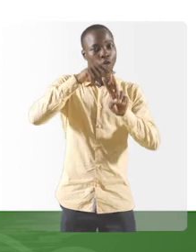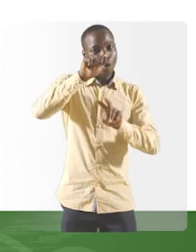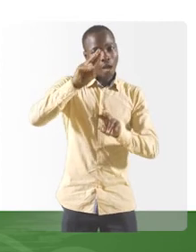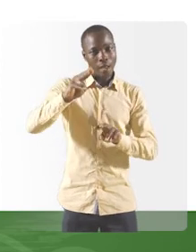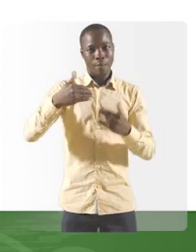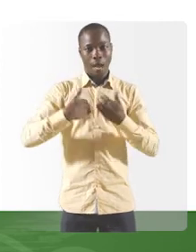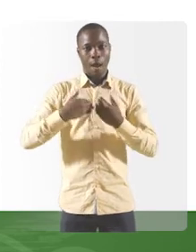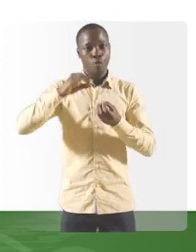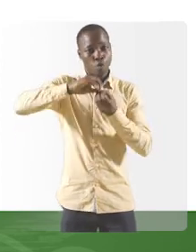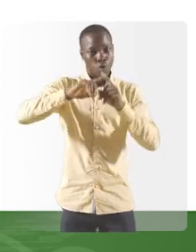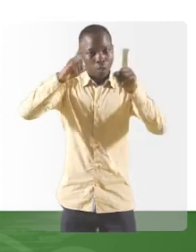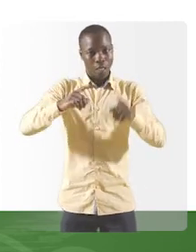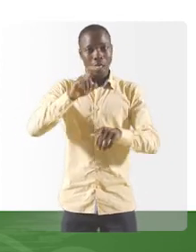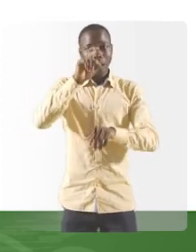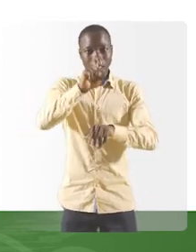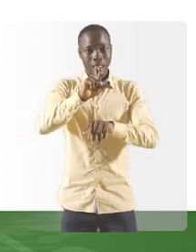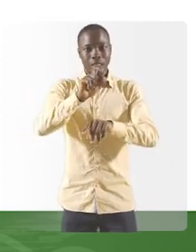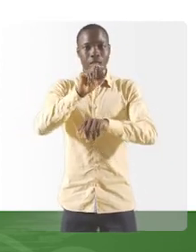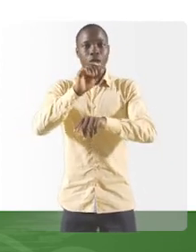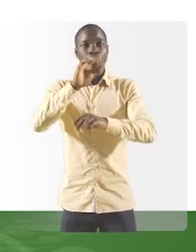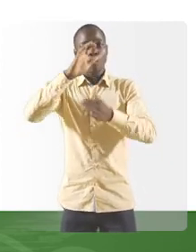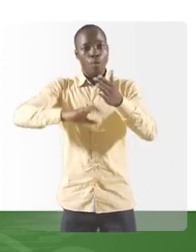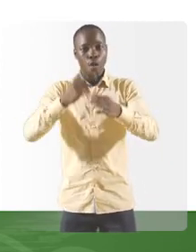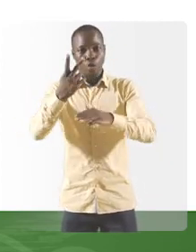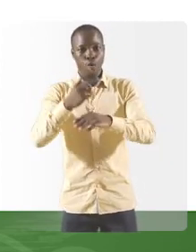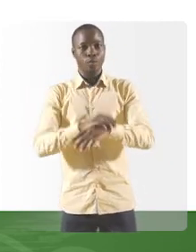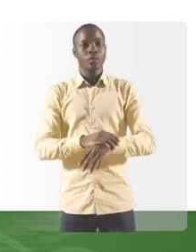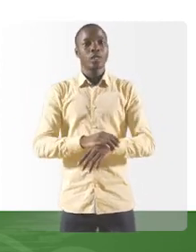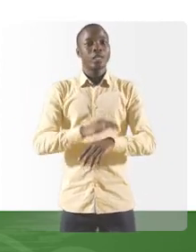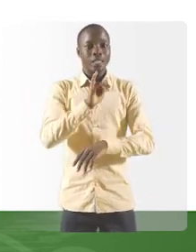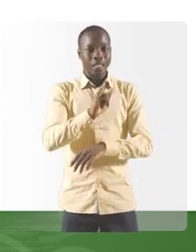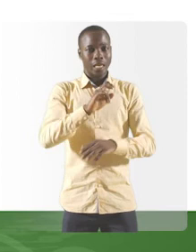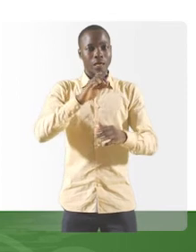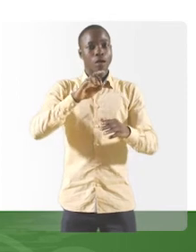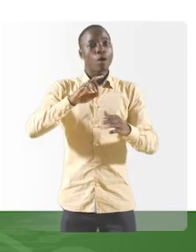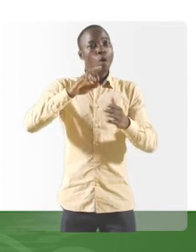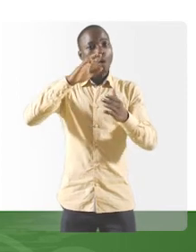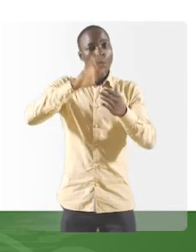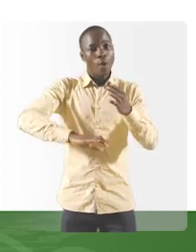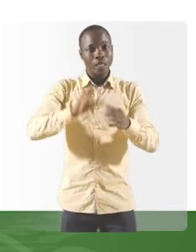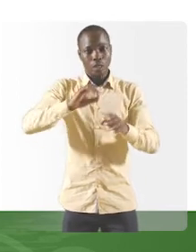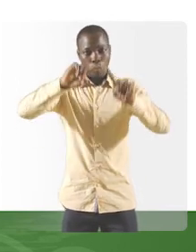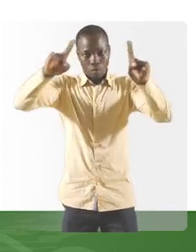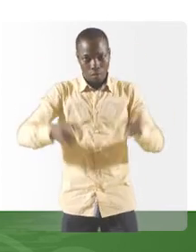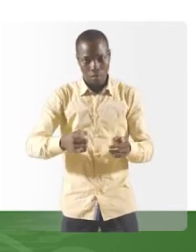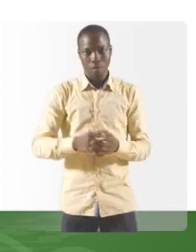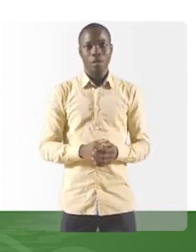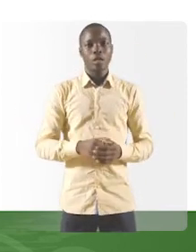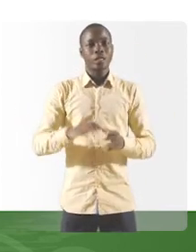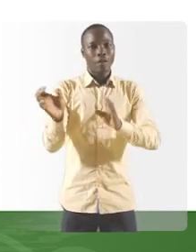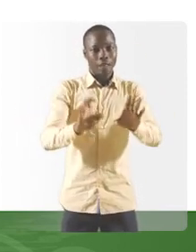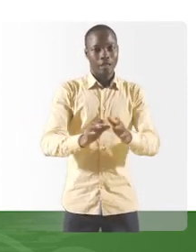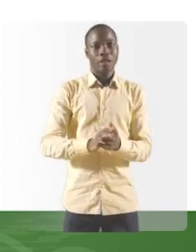coordonnées X moins 2, Y moins 0. Donc, ce qui donne vecteur